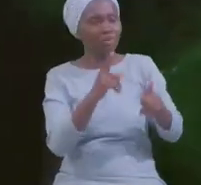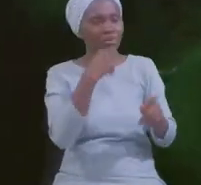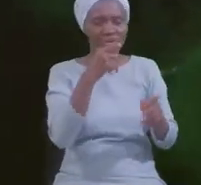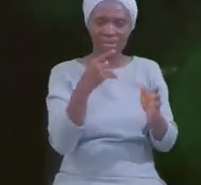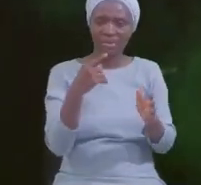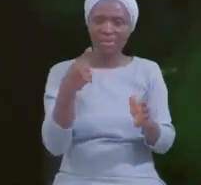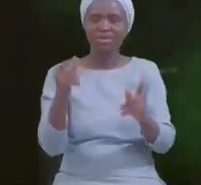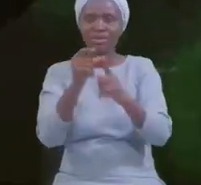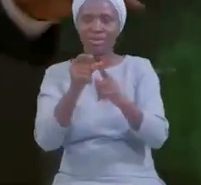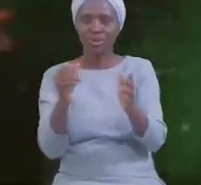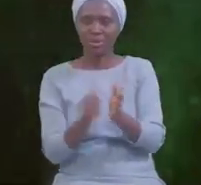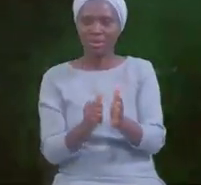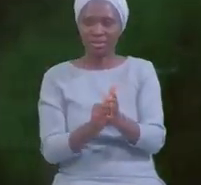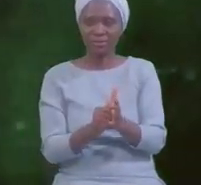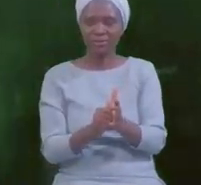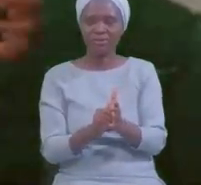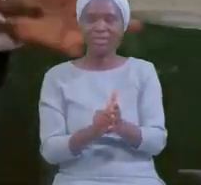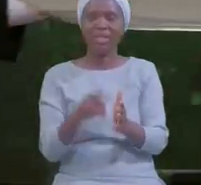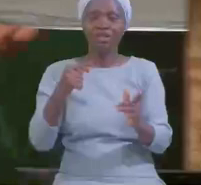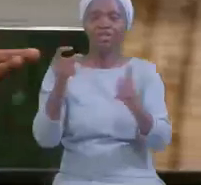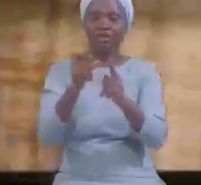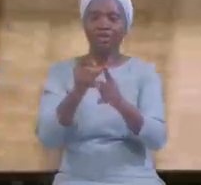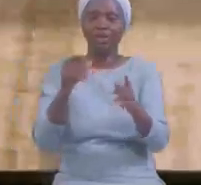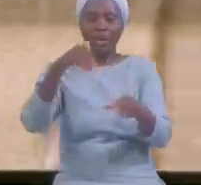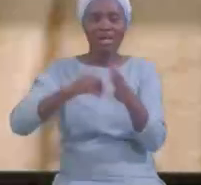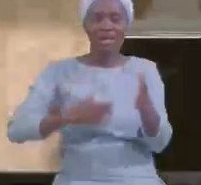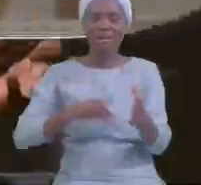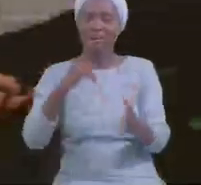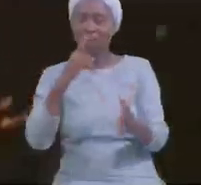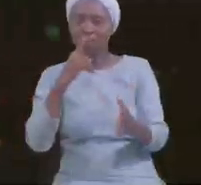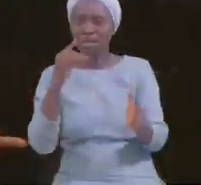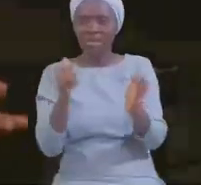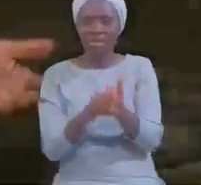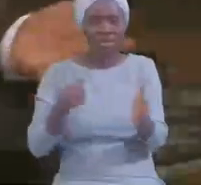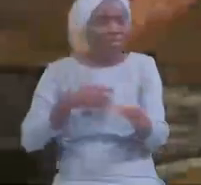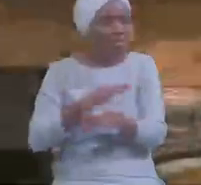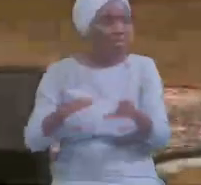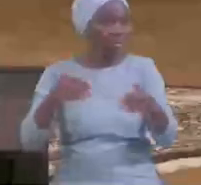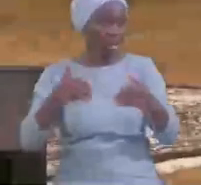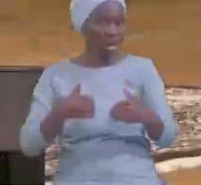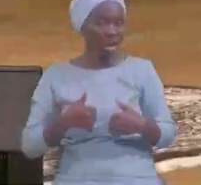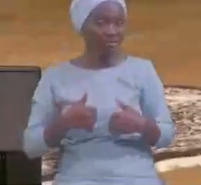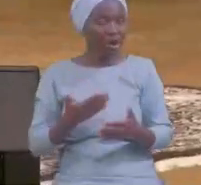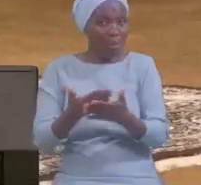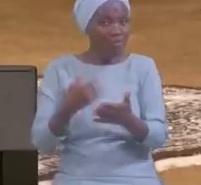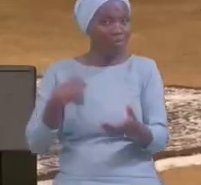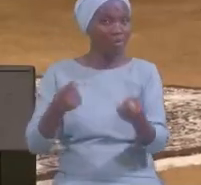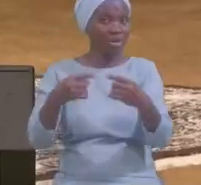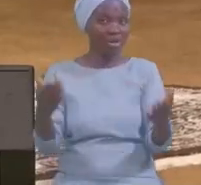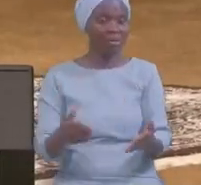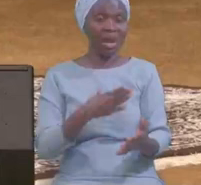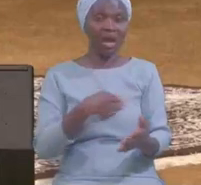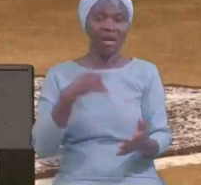Il met sa parole dans notre bouche, ce qu'on n'avait pas avant d'être ici. Il met sa parole, il met